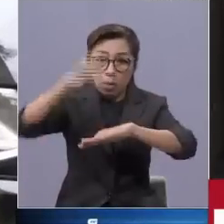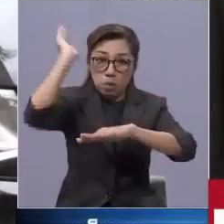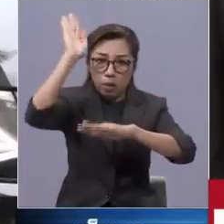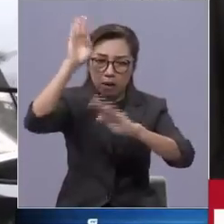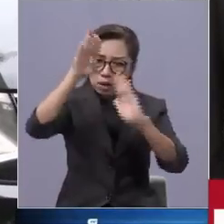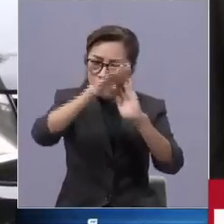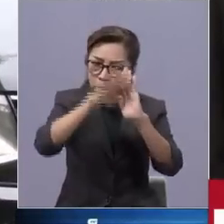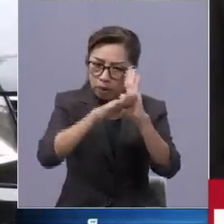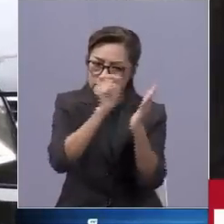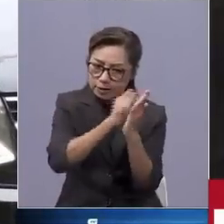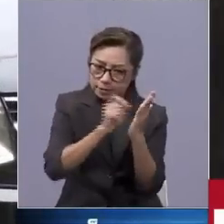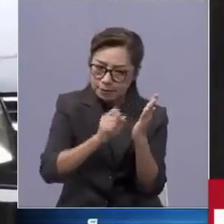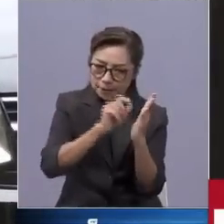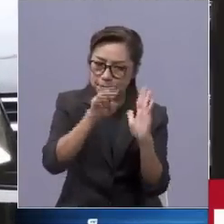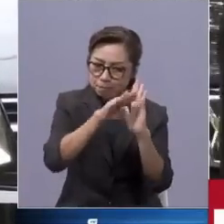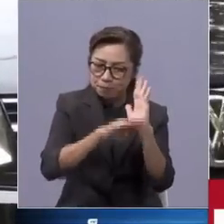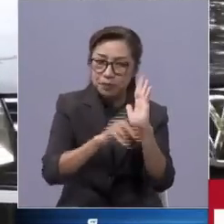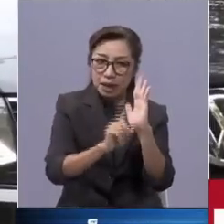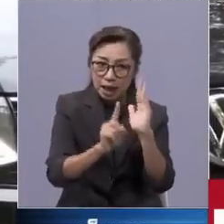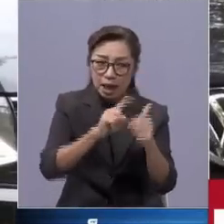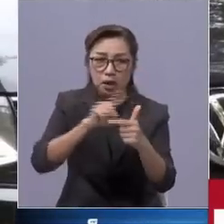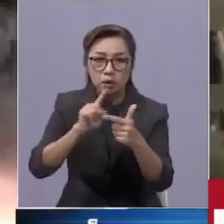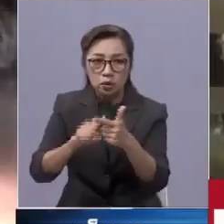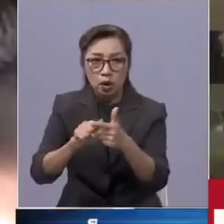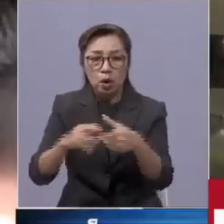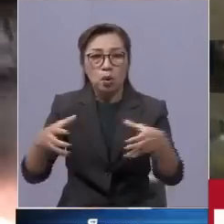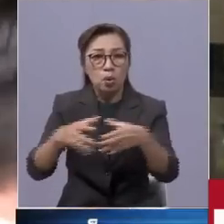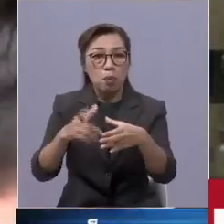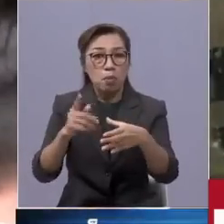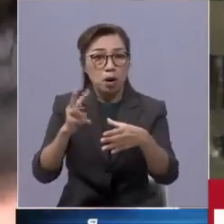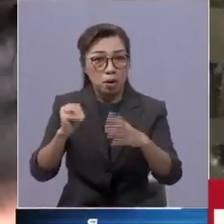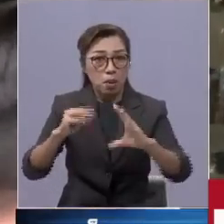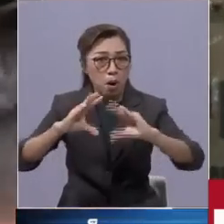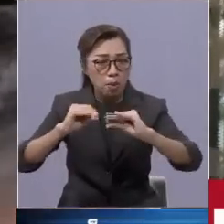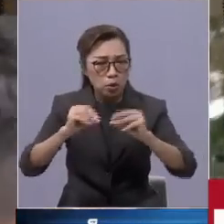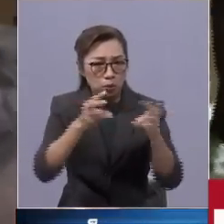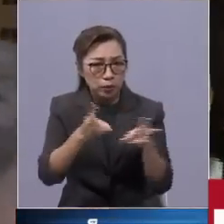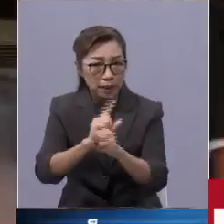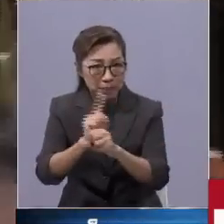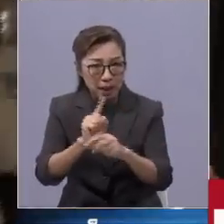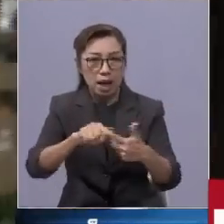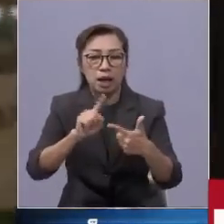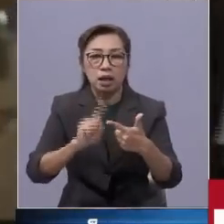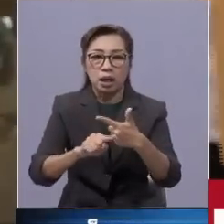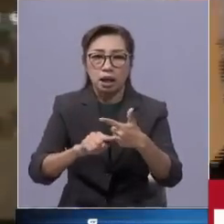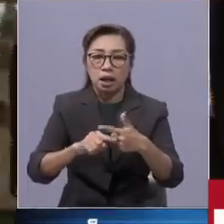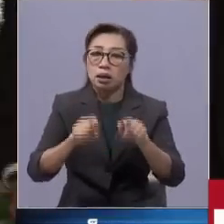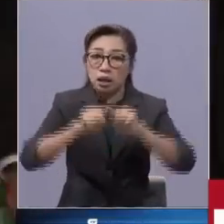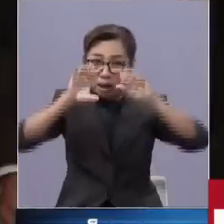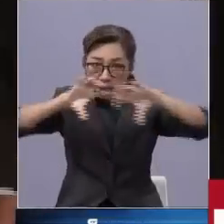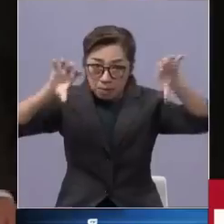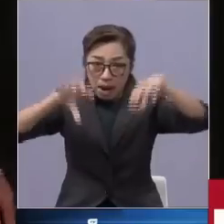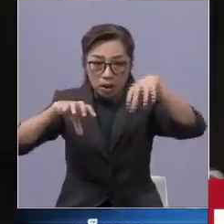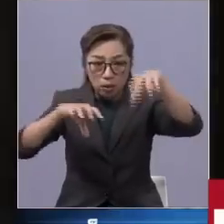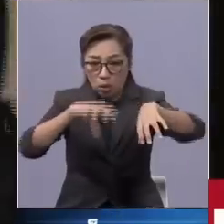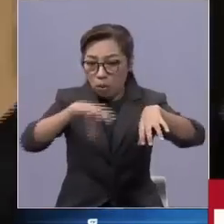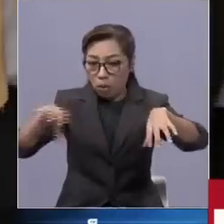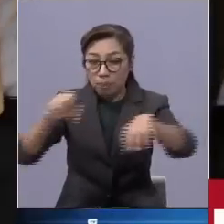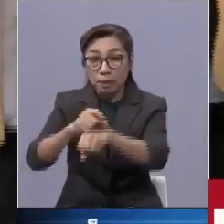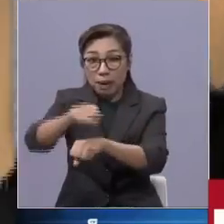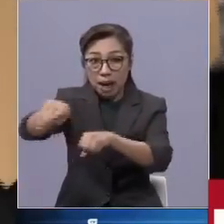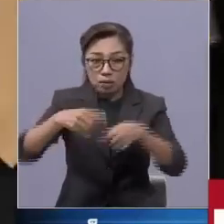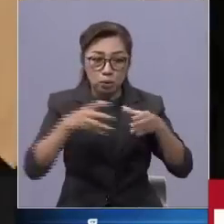ตรีต่อรัฐสภาการกำหนดวิธีประชุมคณะรัฐมนตรีแนวทางปฏิบัติของหน่วยงานของรัฐในการเสนอเรื่องถึงคณะรัฐม